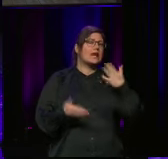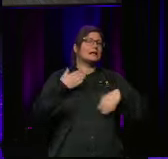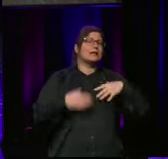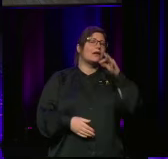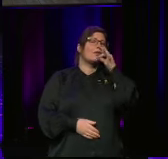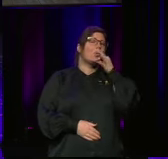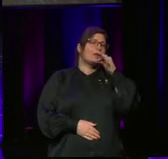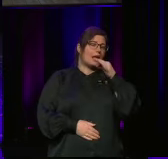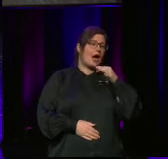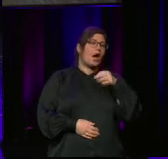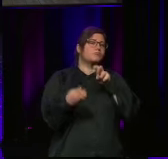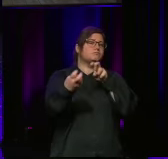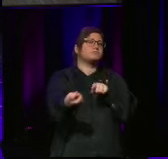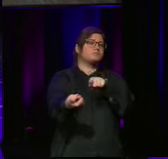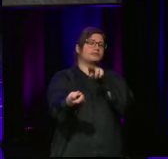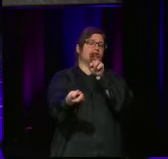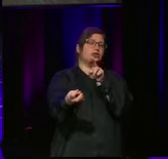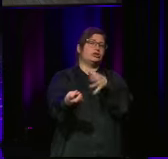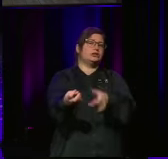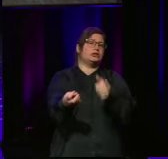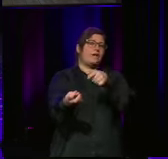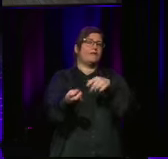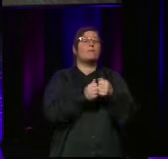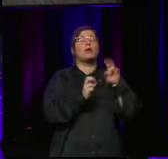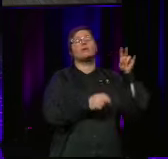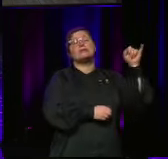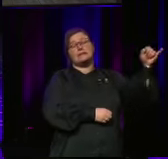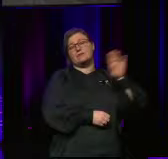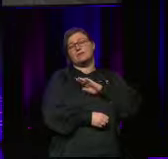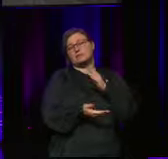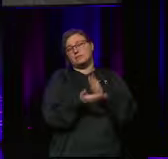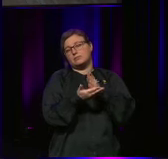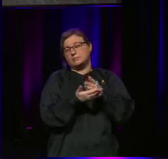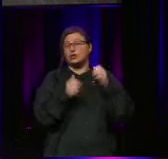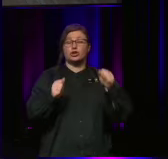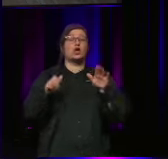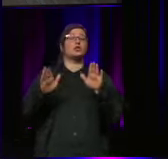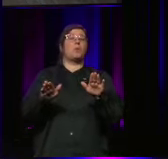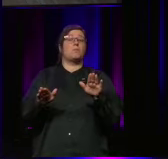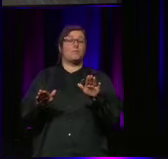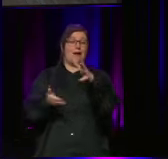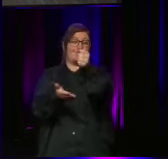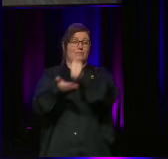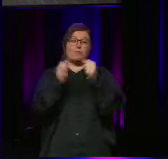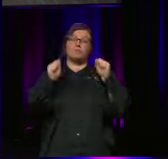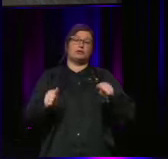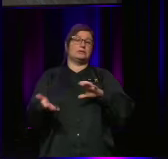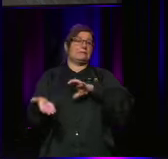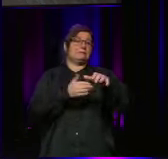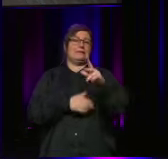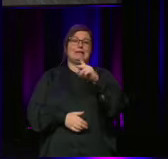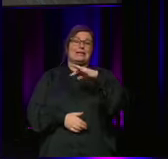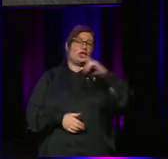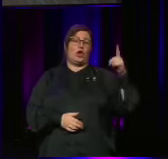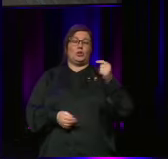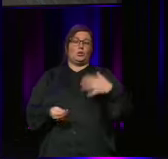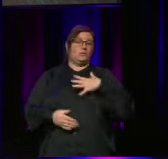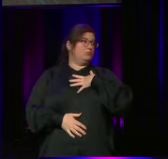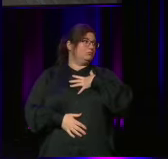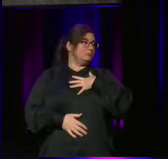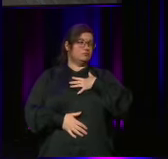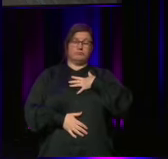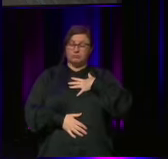utfrågningar. Även om det finns en tendens även där att ska man stoppa en tillsättning, ja, då ska det vara någon skandal, någonting som är graverande för personen på